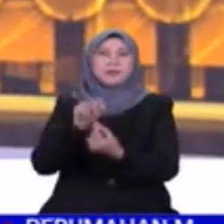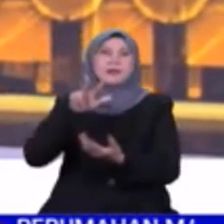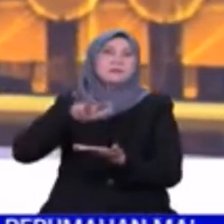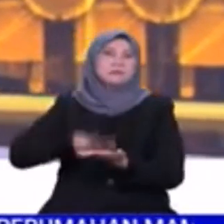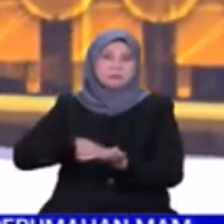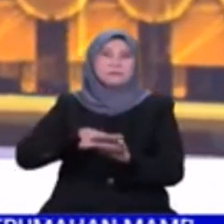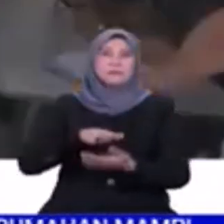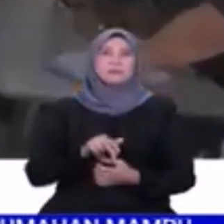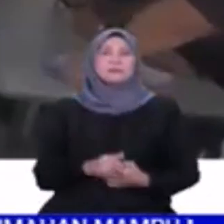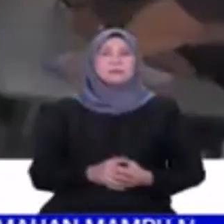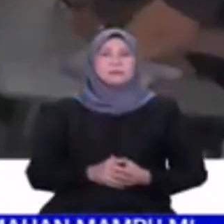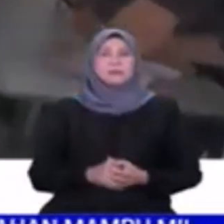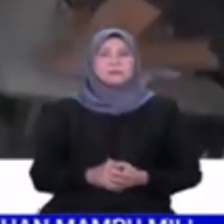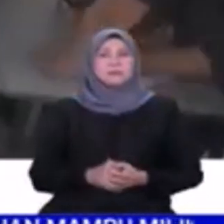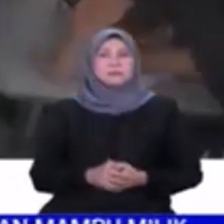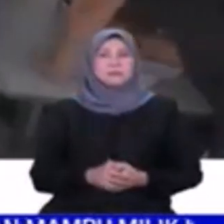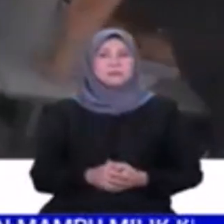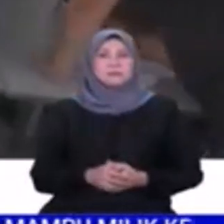Shahih Muslim